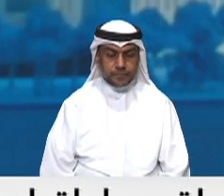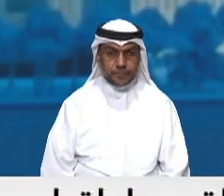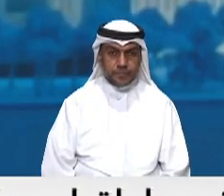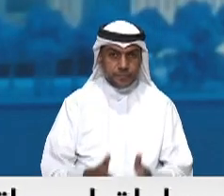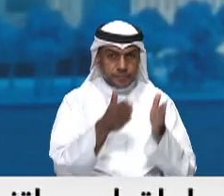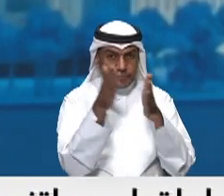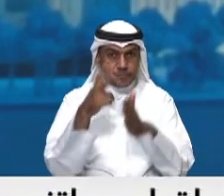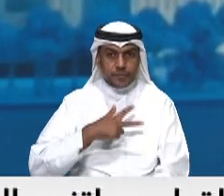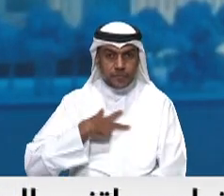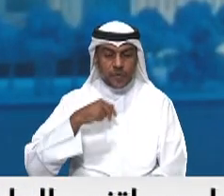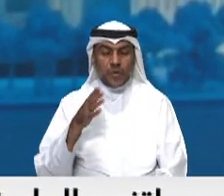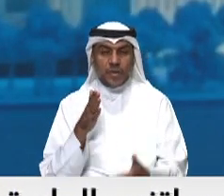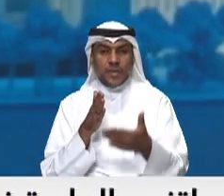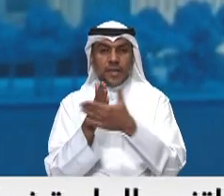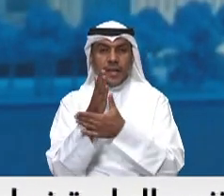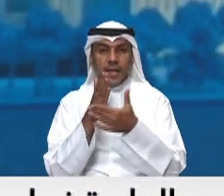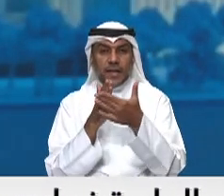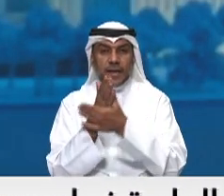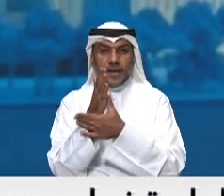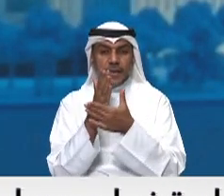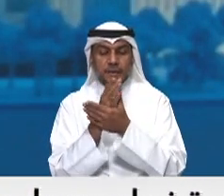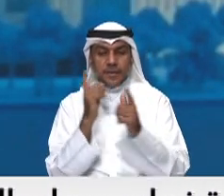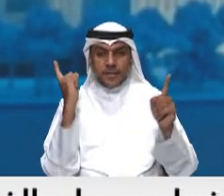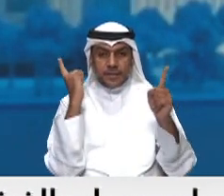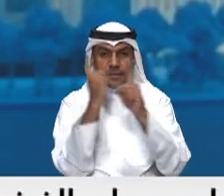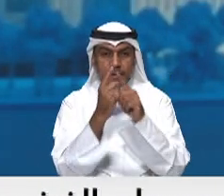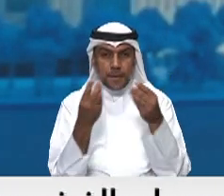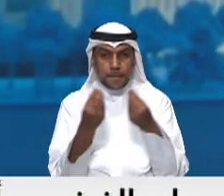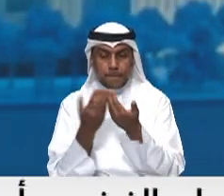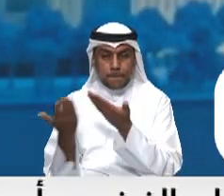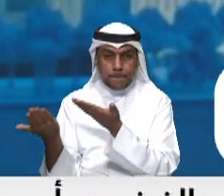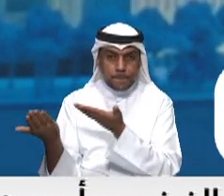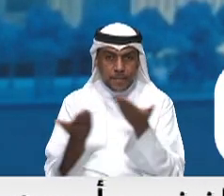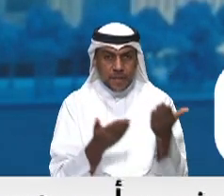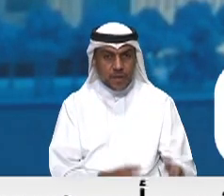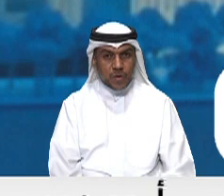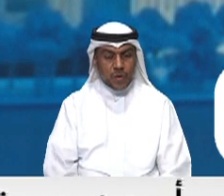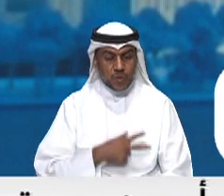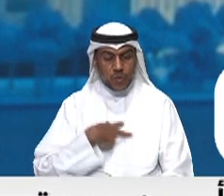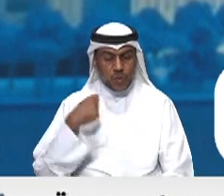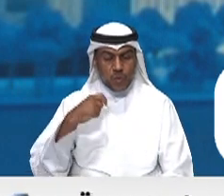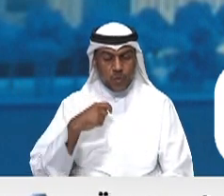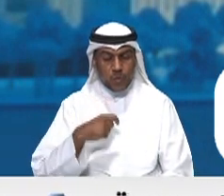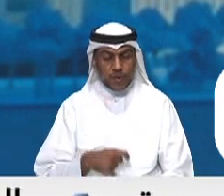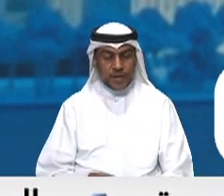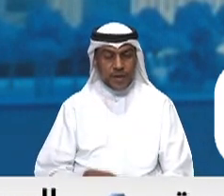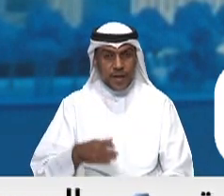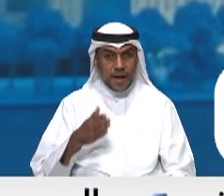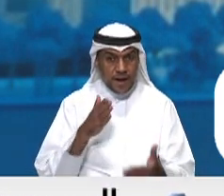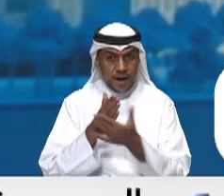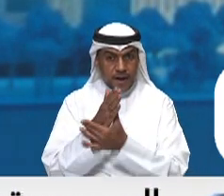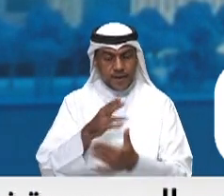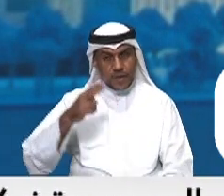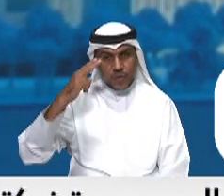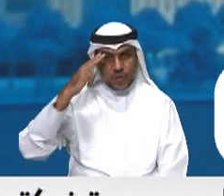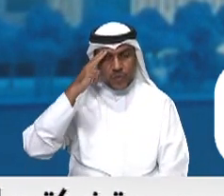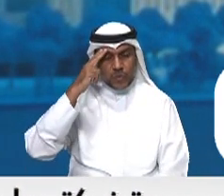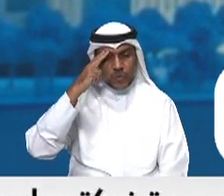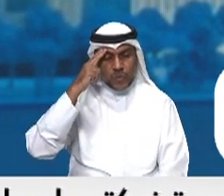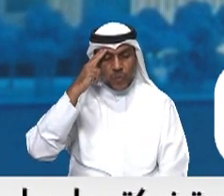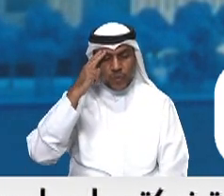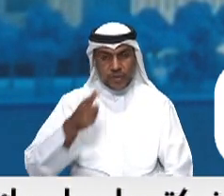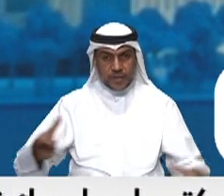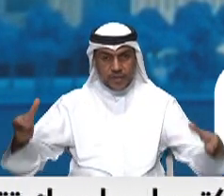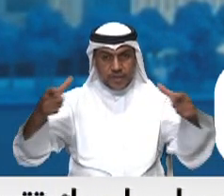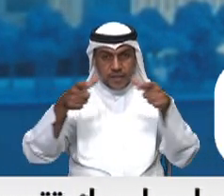التقى وزير الخارجيه عبد الله ليحيا بنائب وزير خارجيه المملكه العربيه السعوديه الشقيقه وليد الخرجي